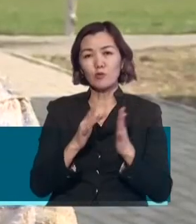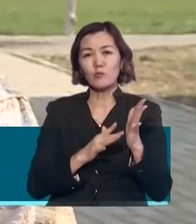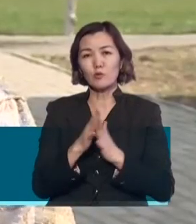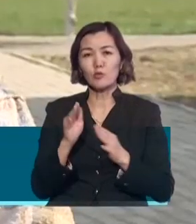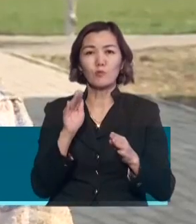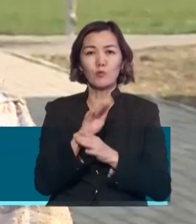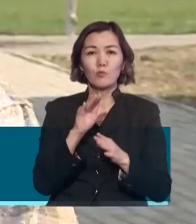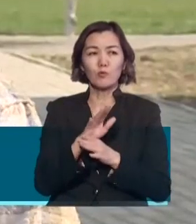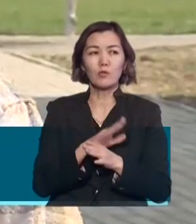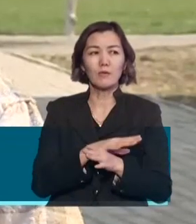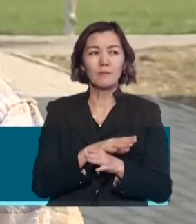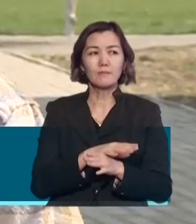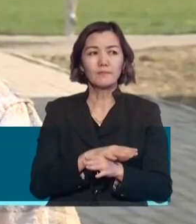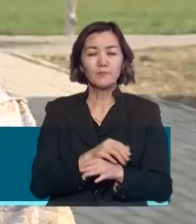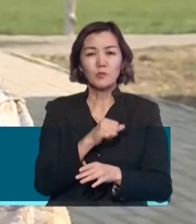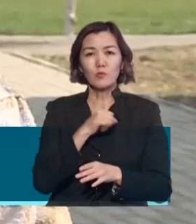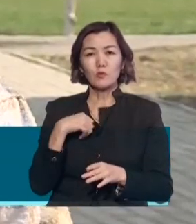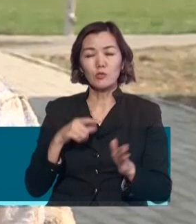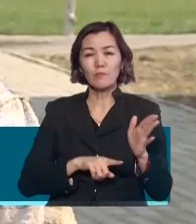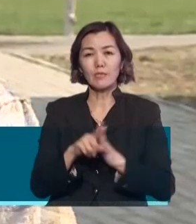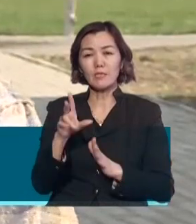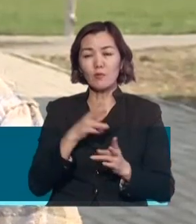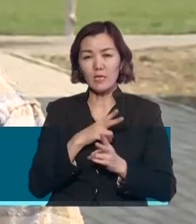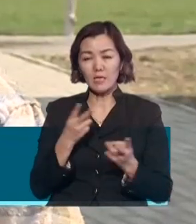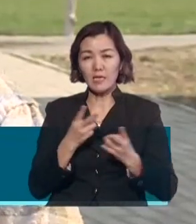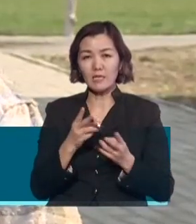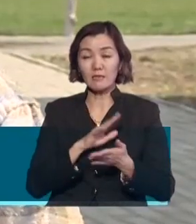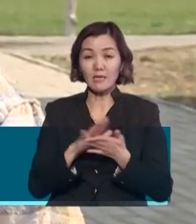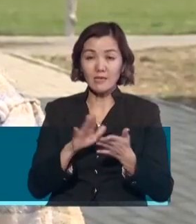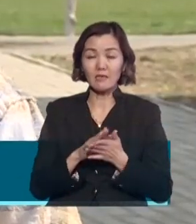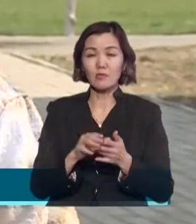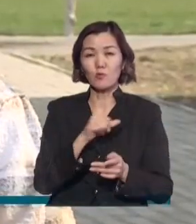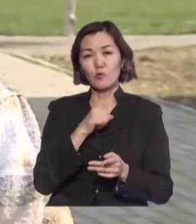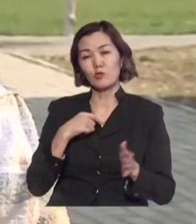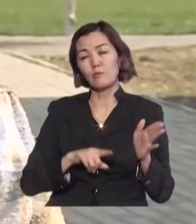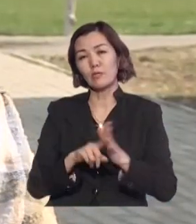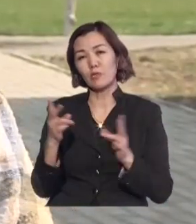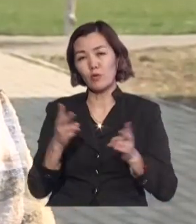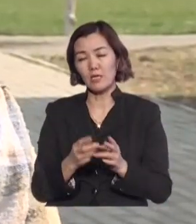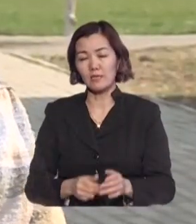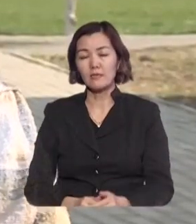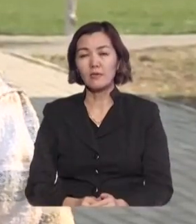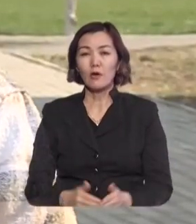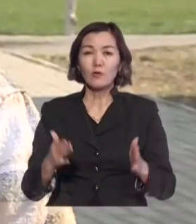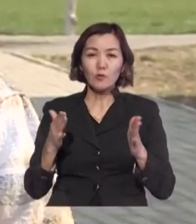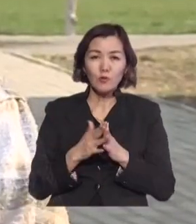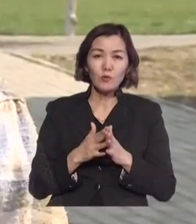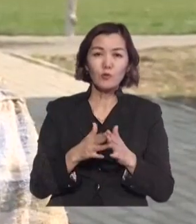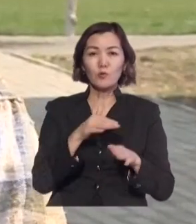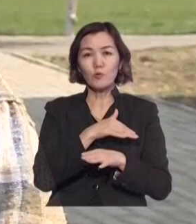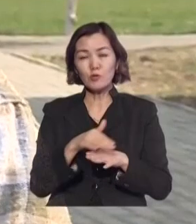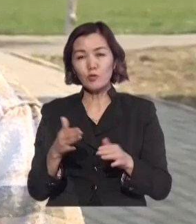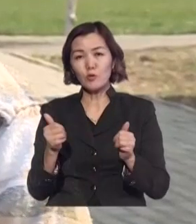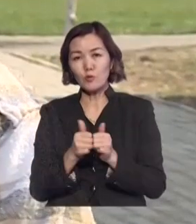өзгерісті қаласаң, өзгерісті өзіңнен баста дейді ғой. Сол сияқты тазалықтың ең алдымен әркім өз ауласынан, көшеден, әр